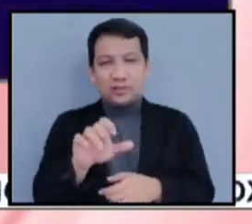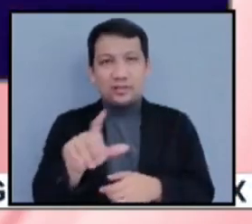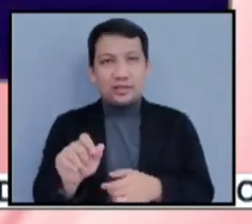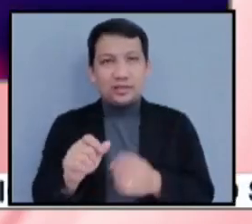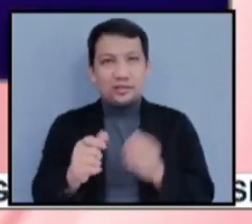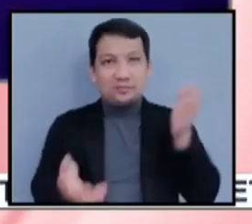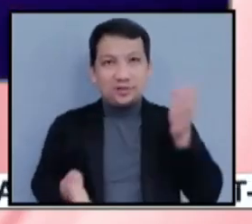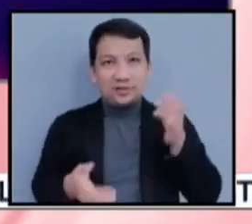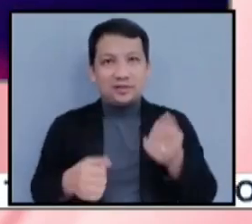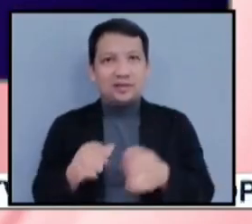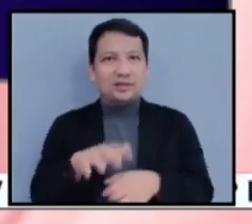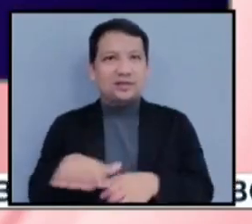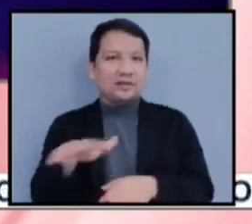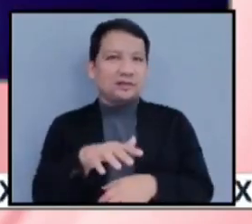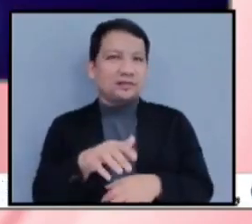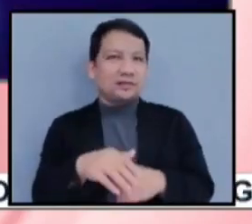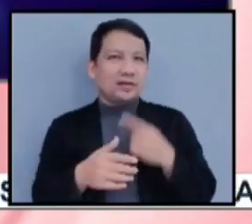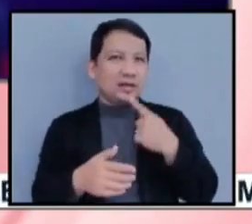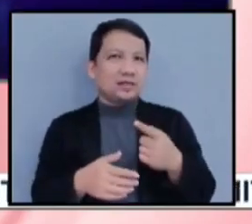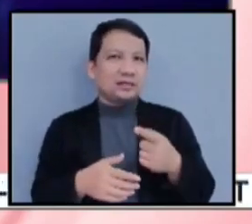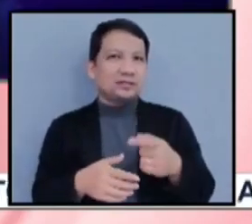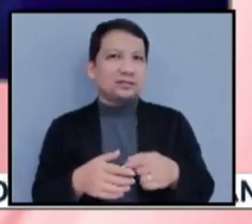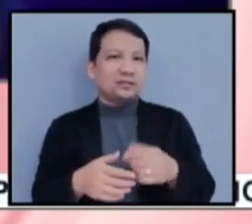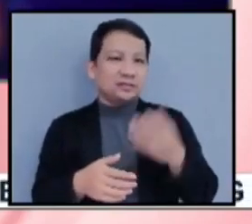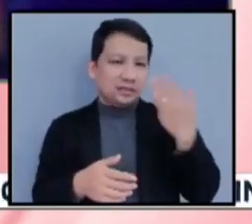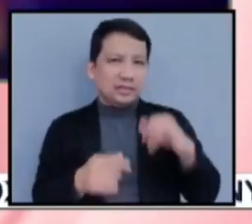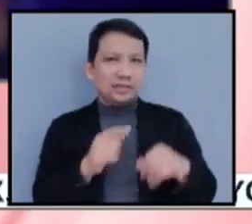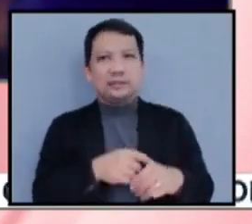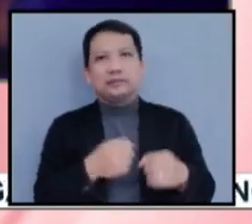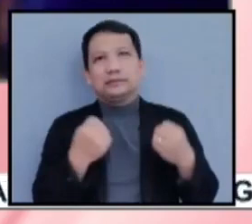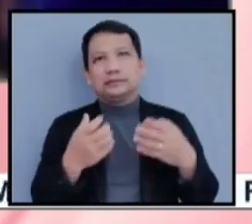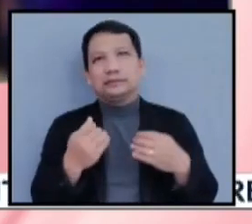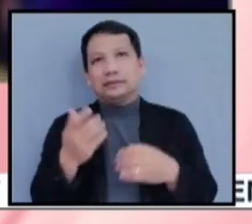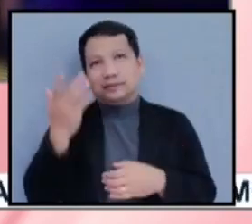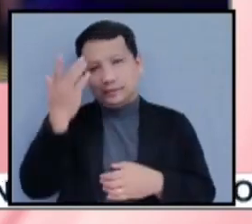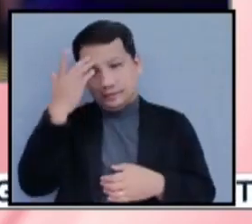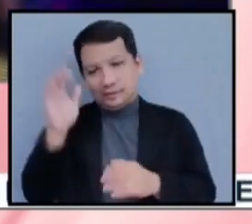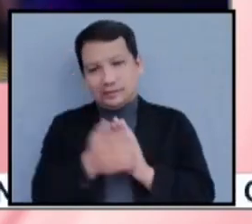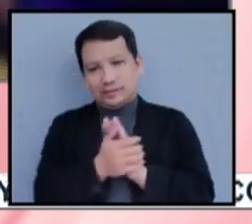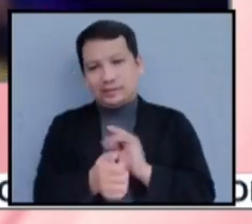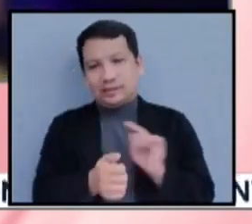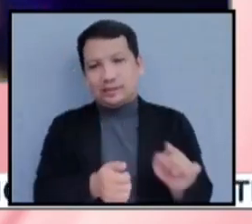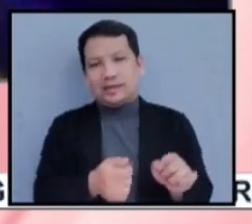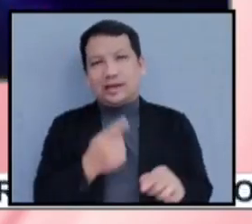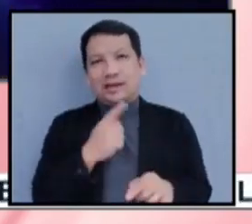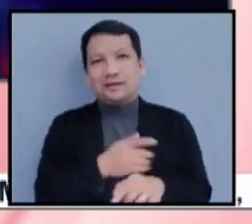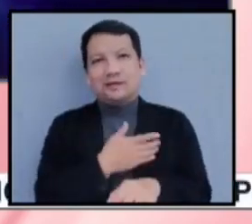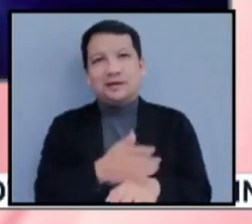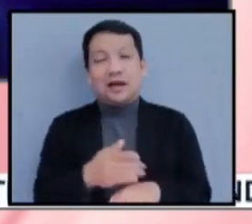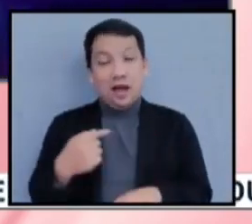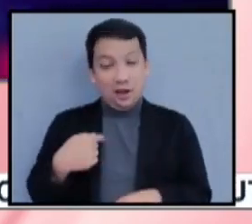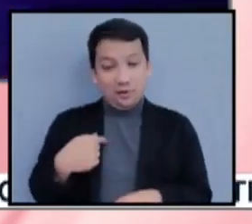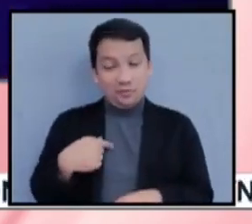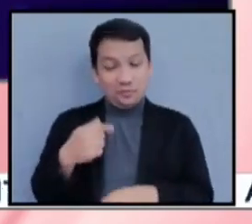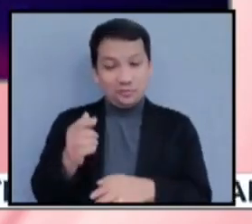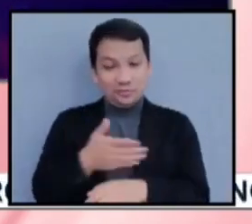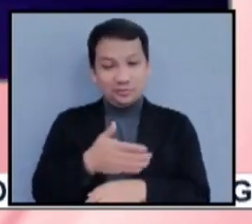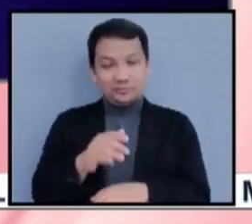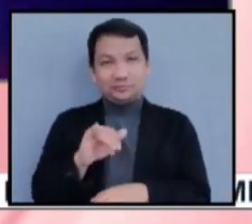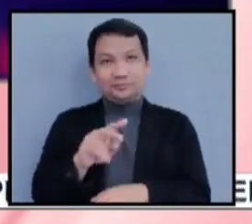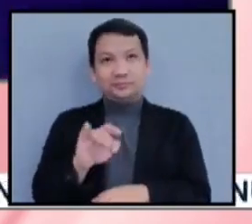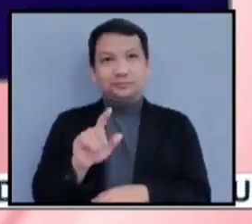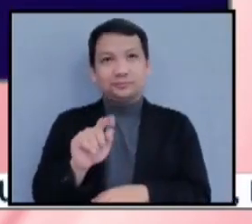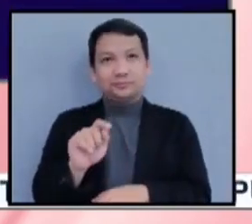ikaw na talaga. Ikaw na buong banda. Instrumentalist. Ako kasi instrumental lang yung part sa mga kanta. Pag ako, hindi na, ako instrument. Ikaw